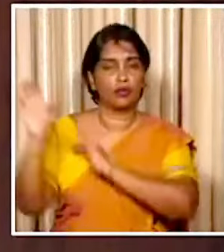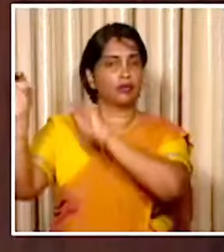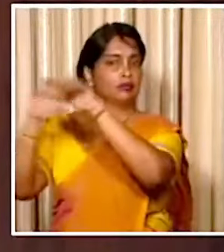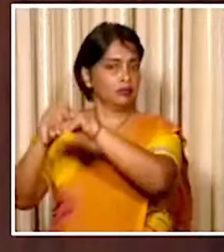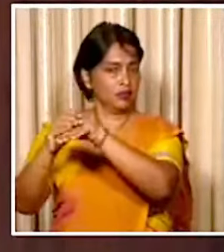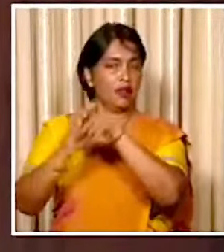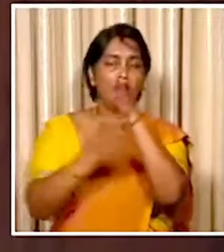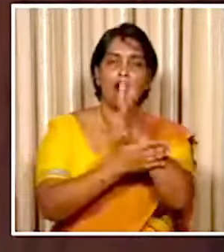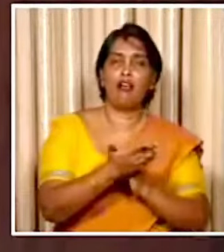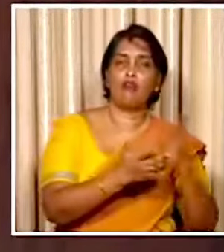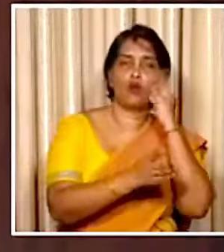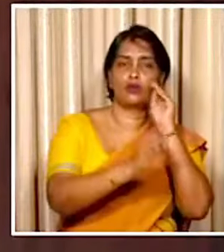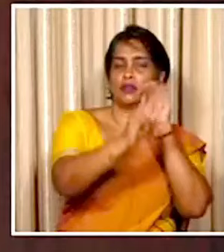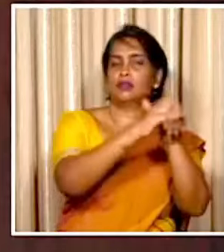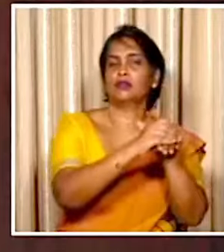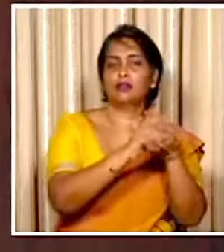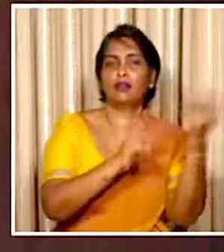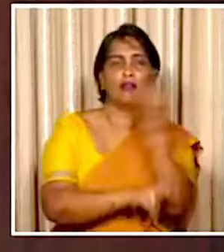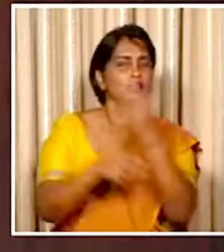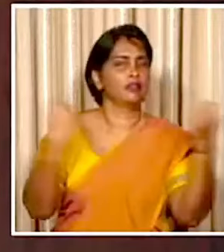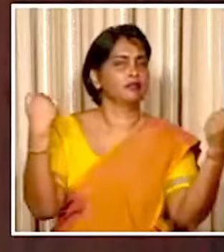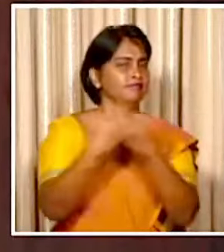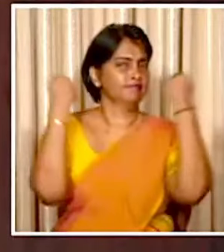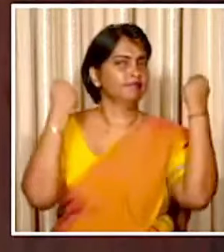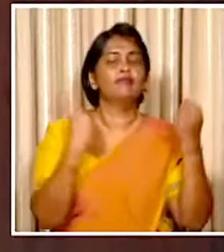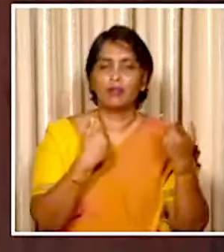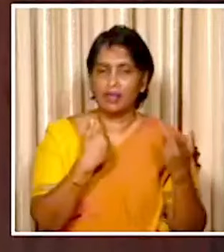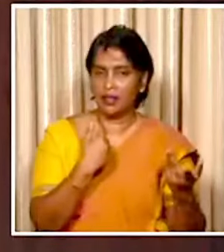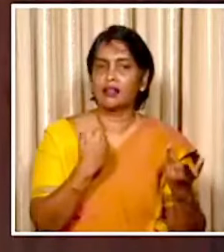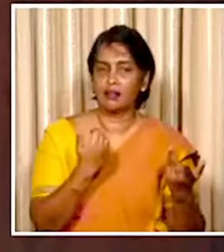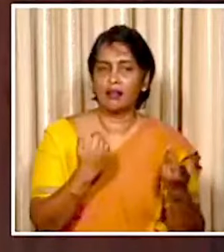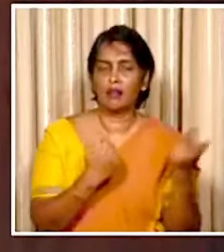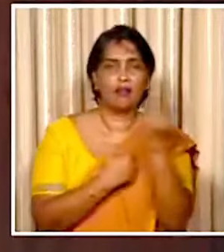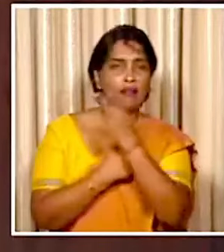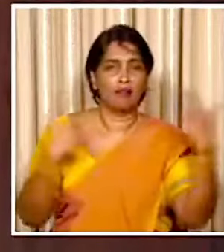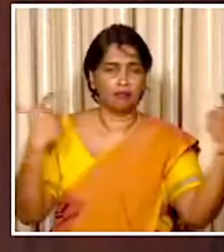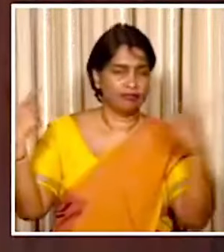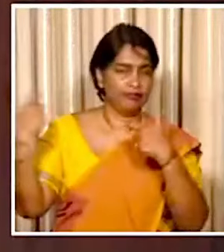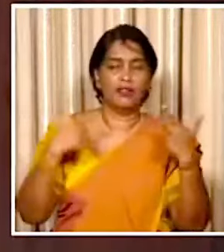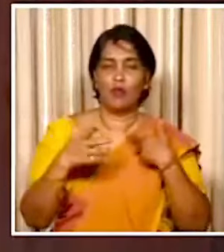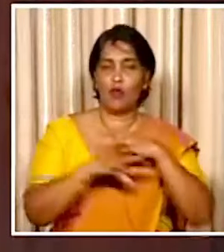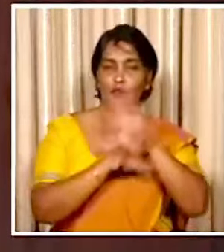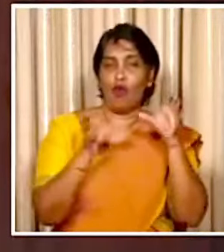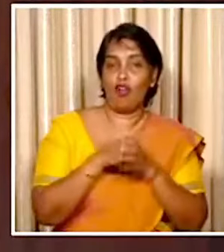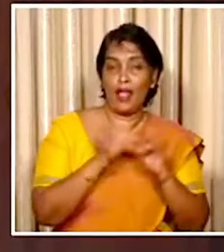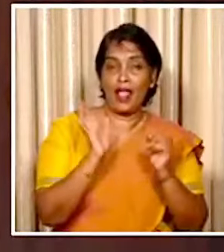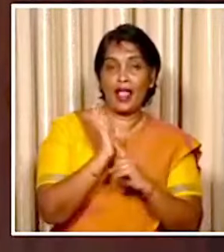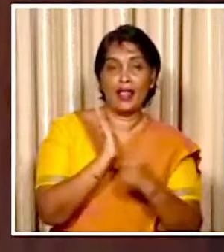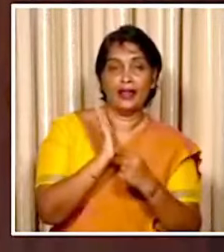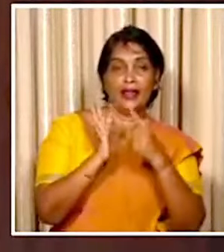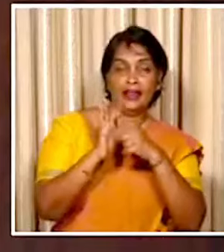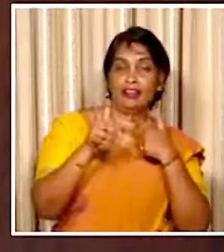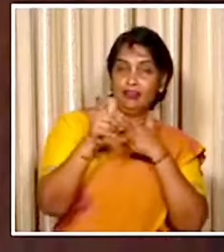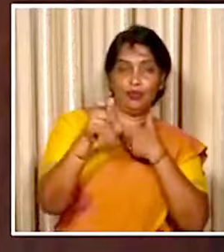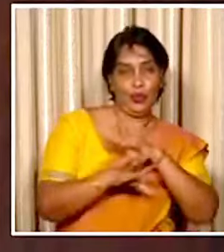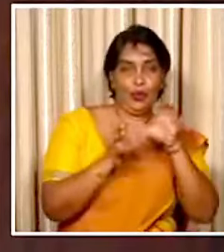කට්ටියක් රුසියාවට බැඳලා කට්ටියක් දෙගොල්ල ගහ ගන්නවා අර අපේ දෙපැත්තෙන්ම එන වෙඩියන් වෙනද අපි ඔක්කොම එකතු වෙලා එල්ටිටි සම්බිදාන්ට විරුද්ධව